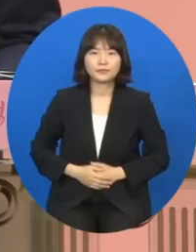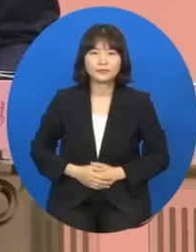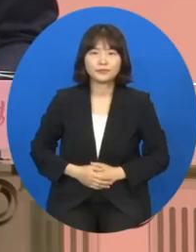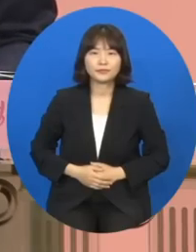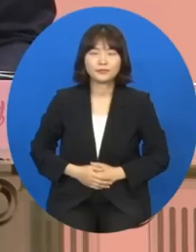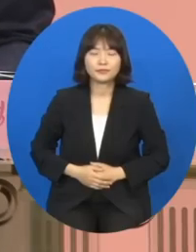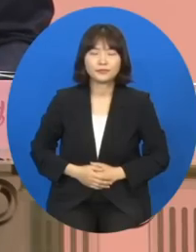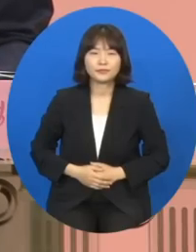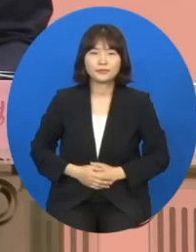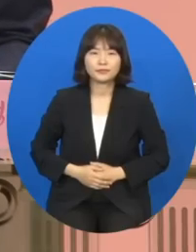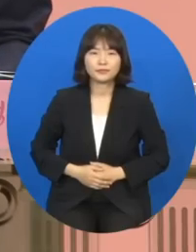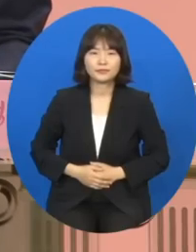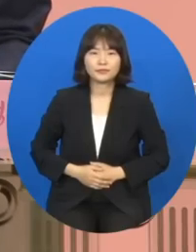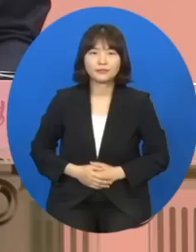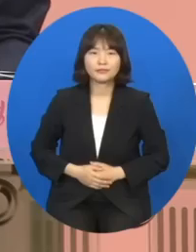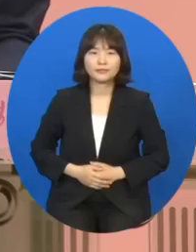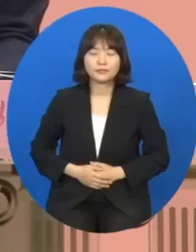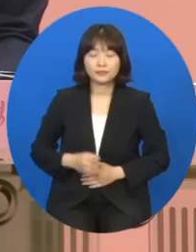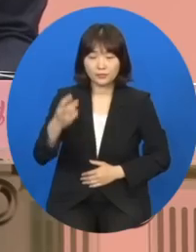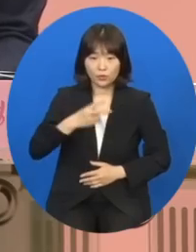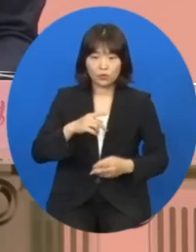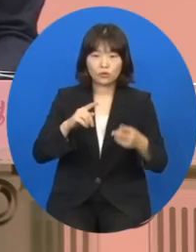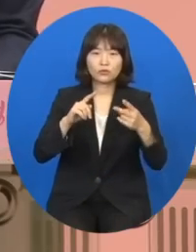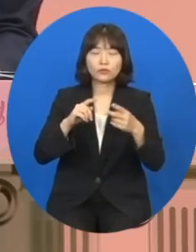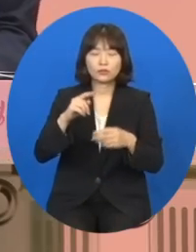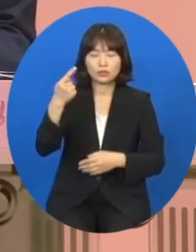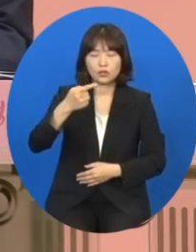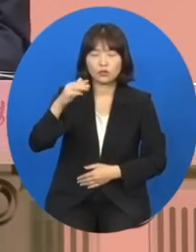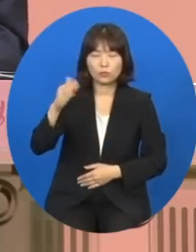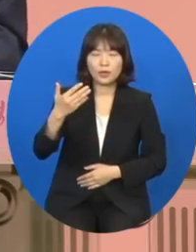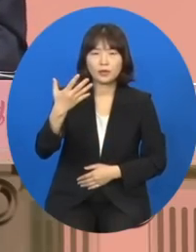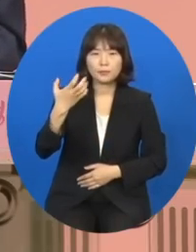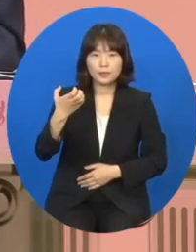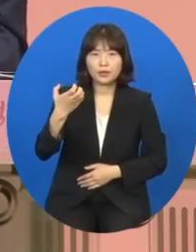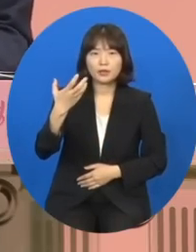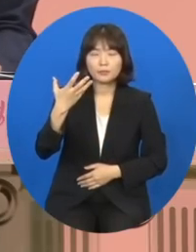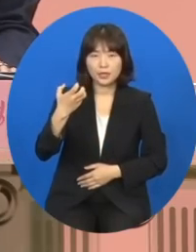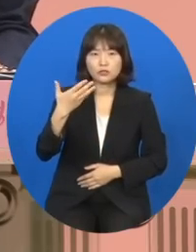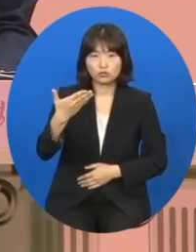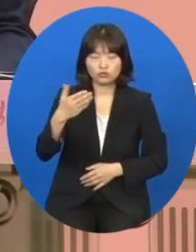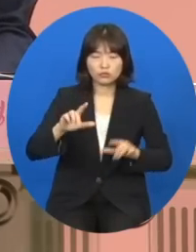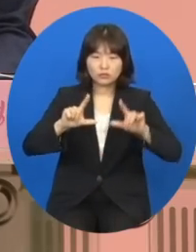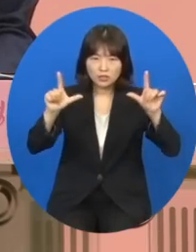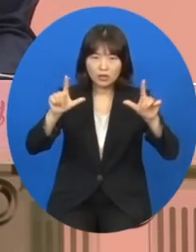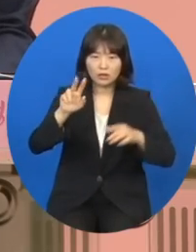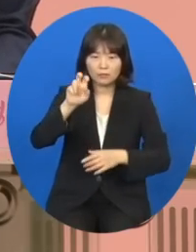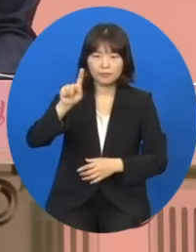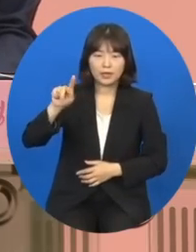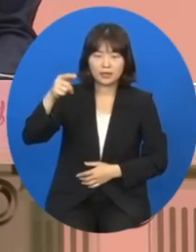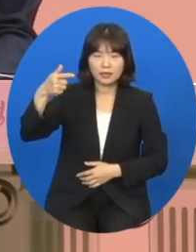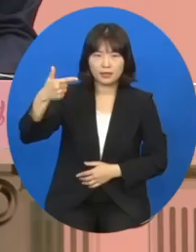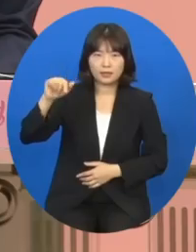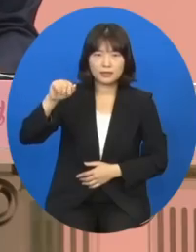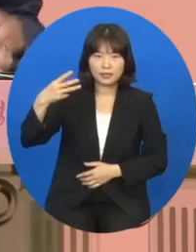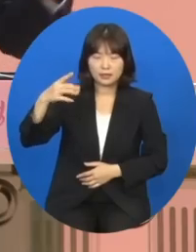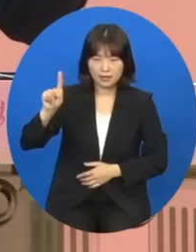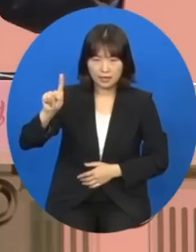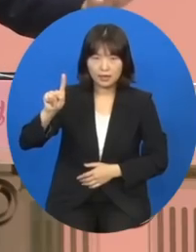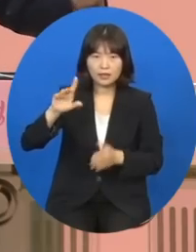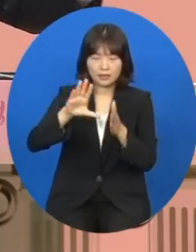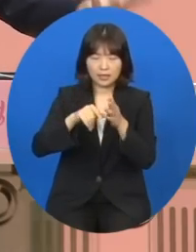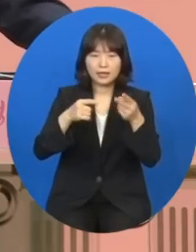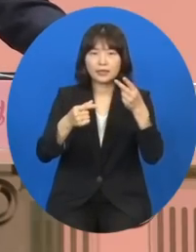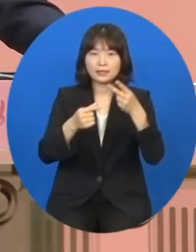lint 내일이나 와인 그리고 1989년에 마닐라에서 두 번째 세계 2차 도장 대회가 열렸습니다